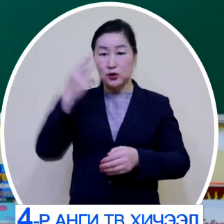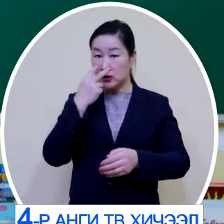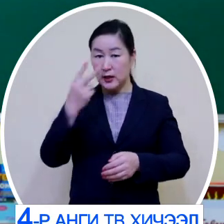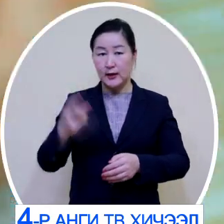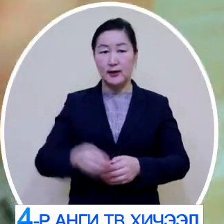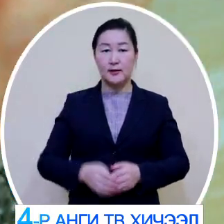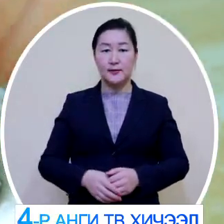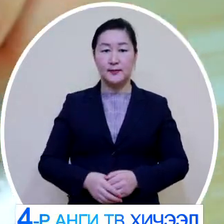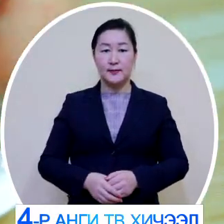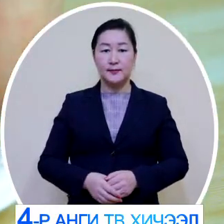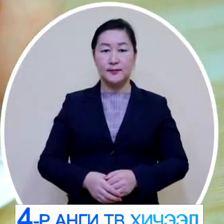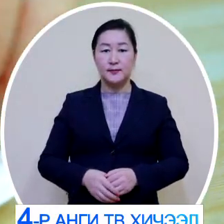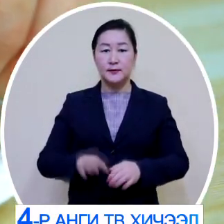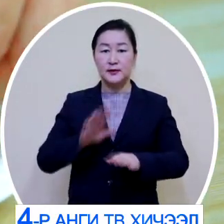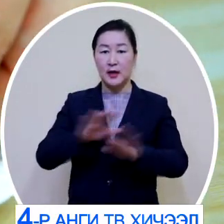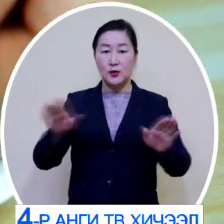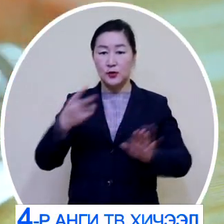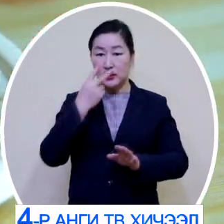үзье.